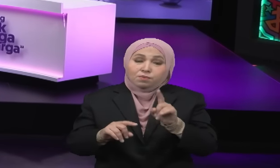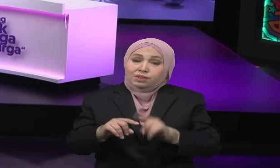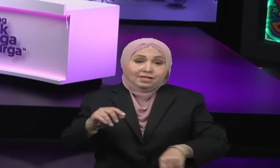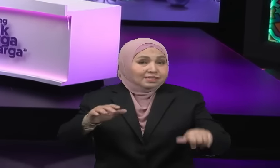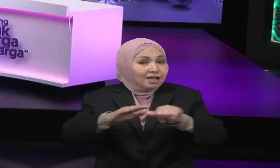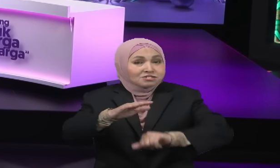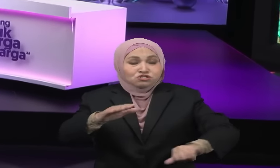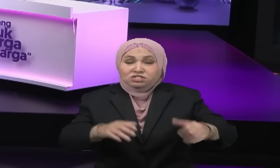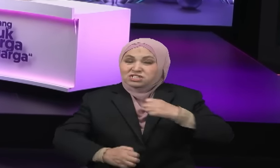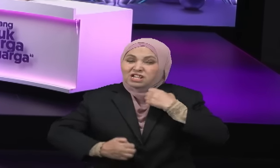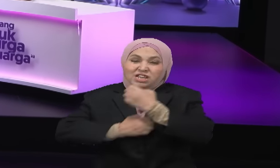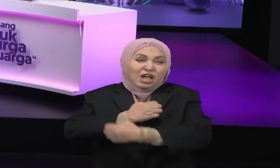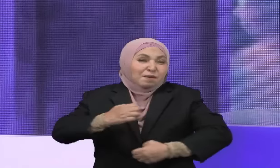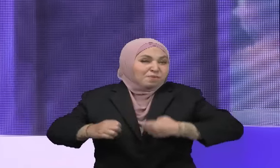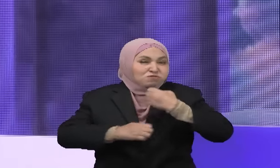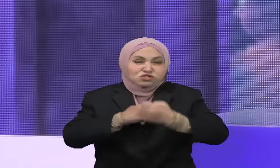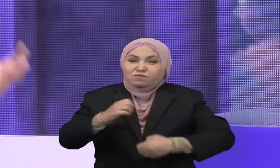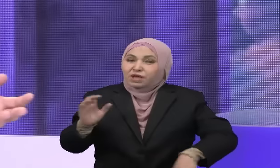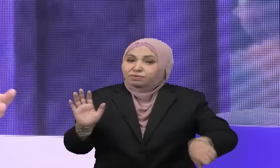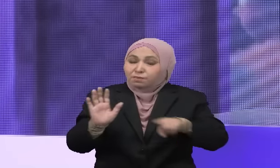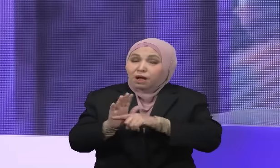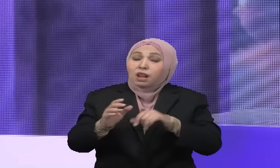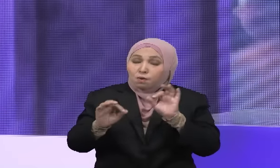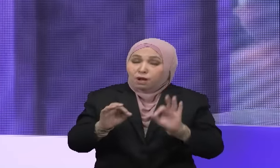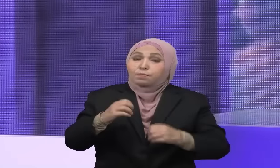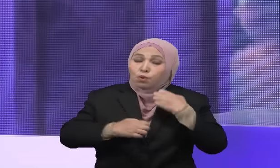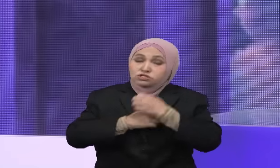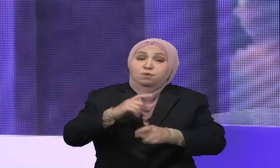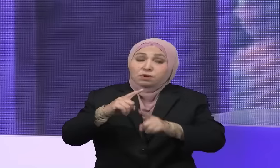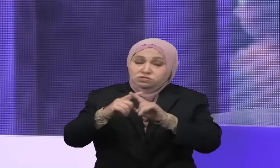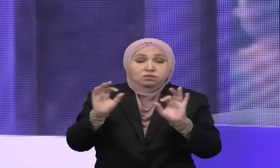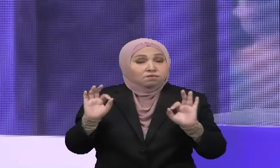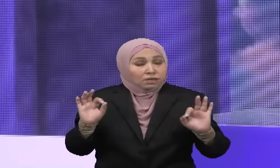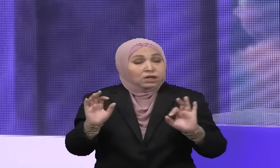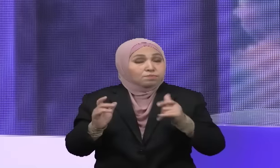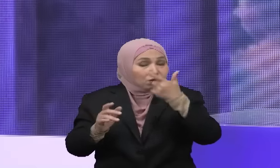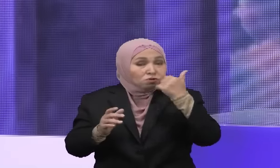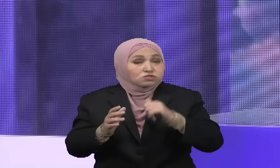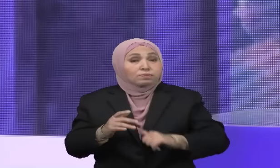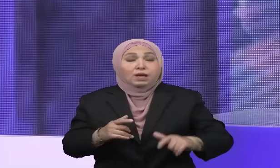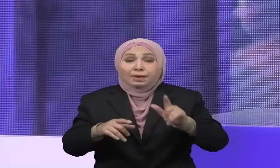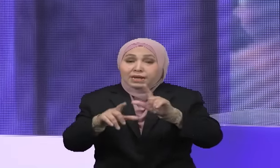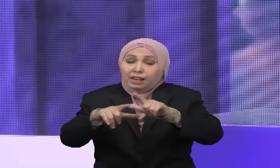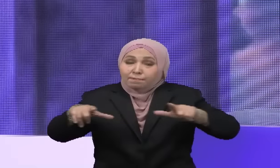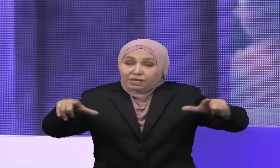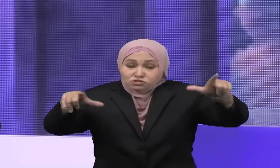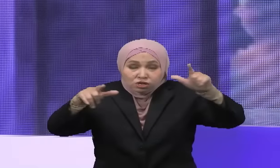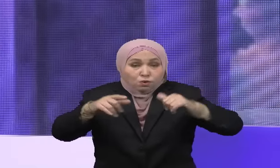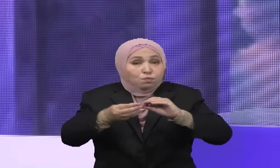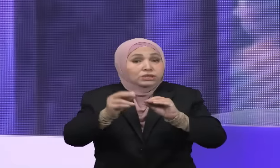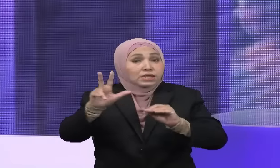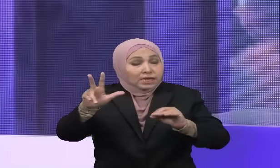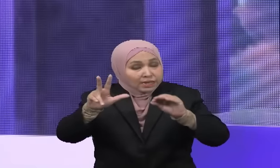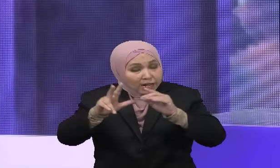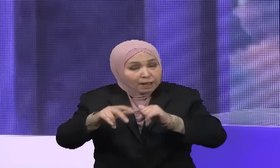kepada emosi yang negatif. Emosi positif okey Ustaz ya, kerana emosi itu sumbernya itu pada lapisan nombor 3 dalam hati kita,